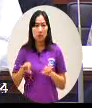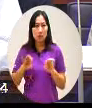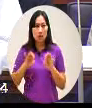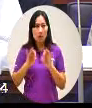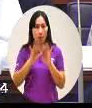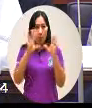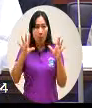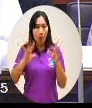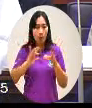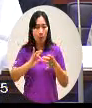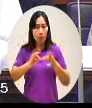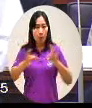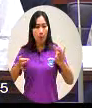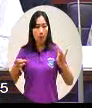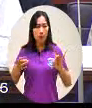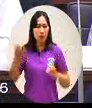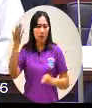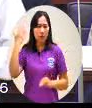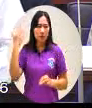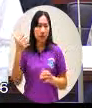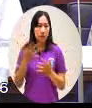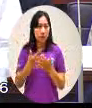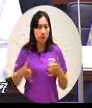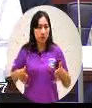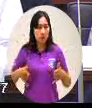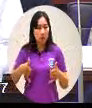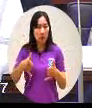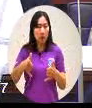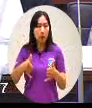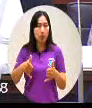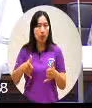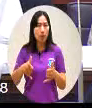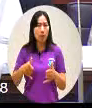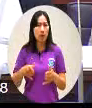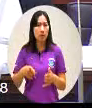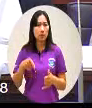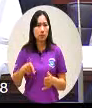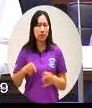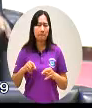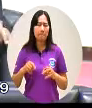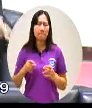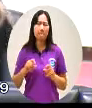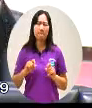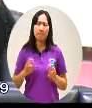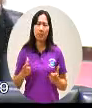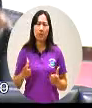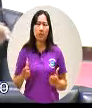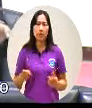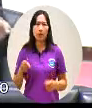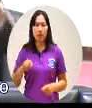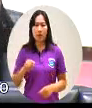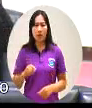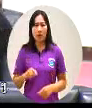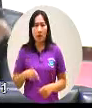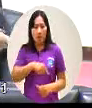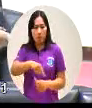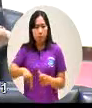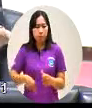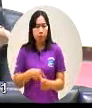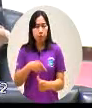去的话是一个网络传输。 局长，我们不一定要你相容啊。 对， 我们是要有一个独立的系统，这么好的一个建构，花